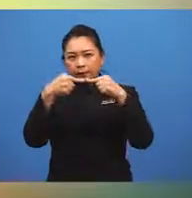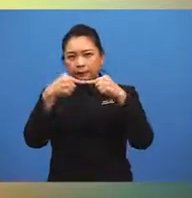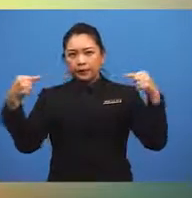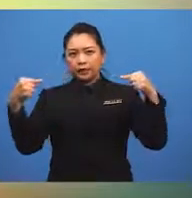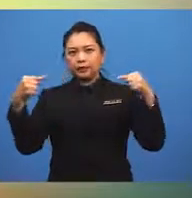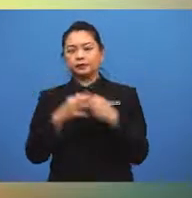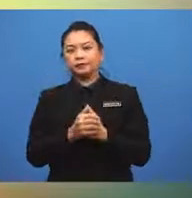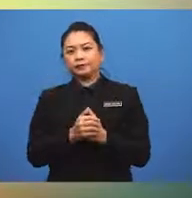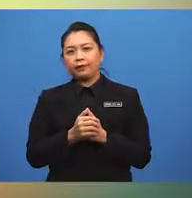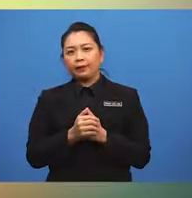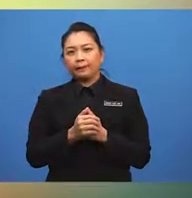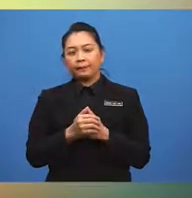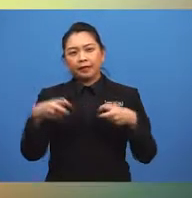bertentangan.